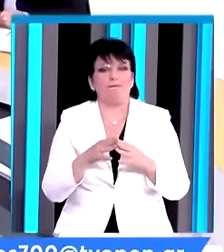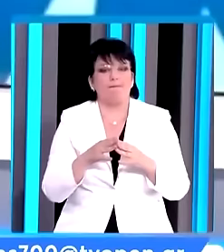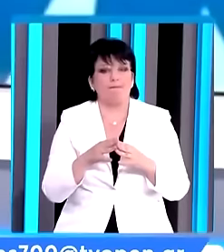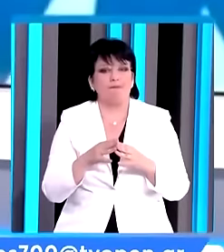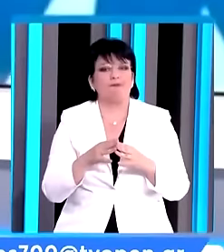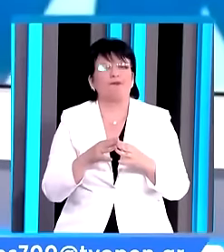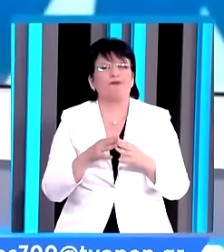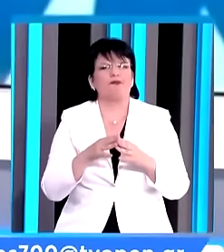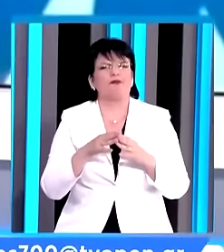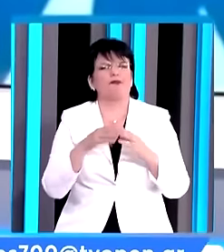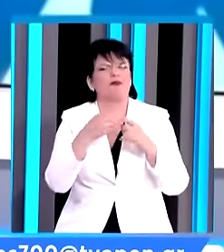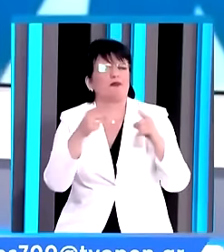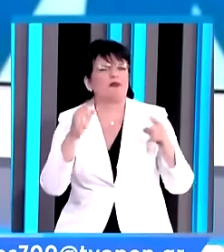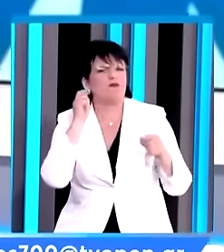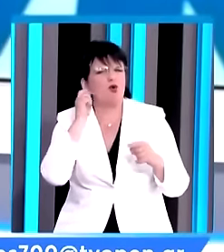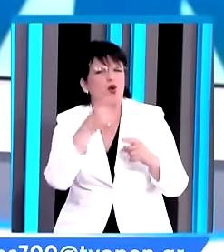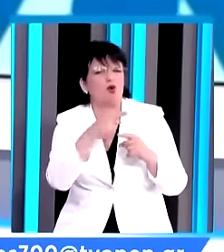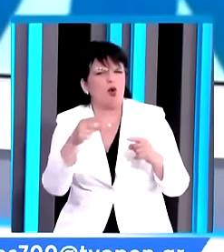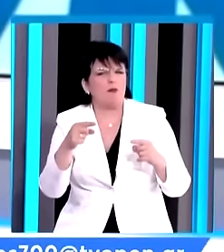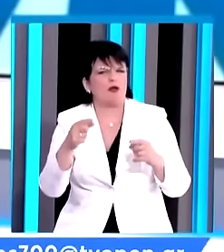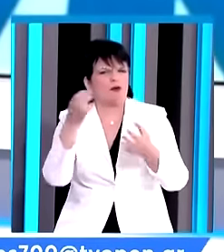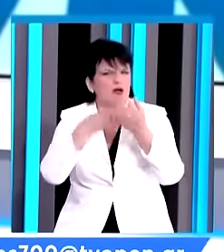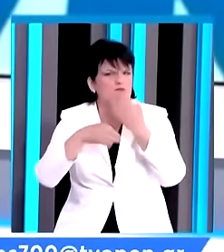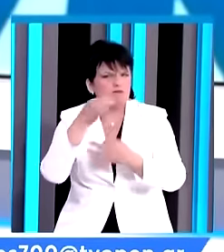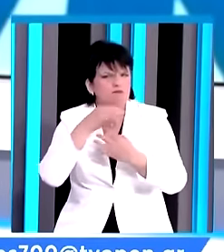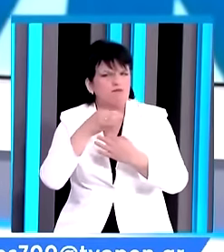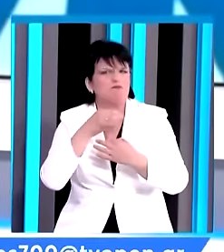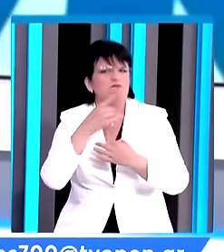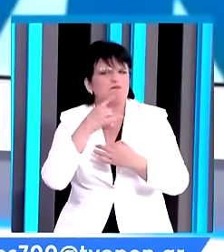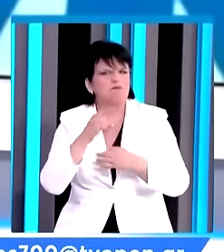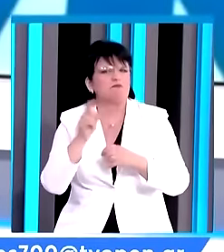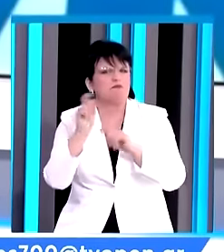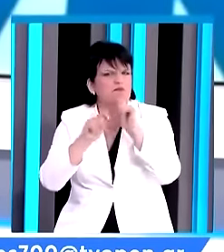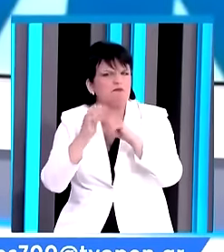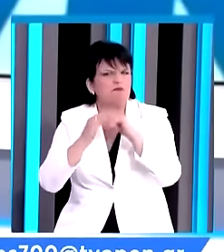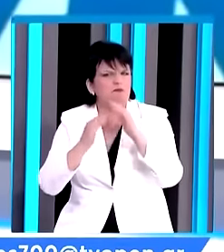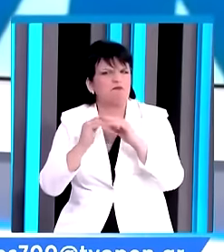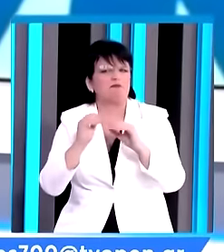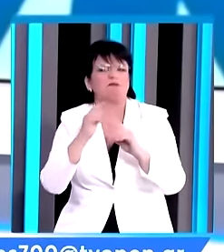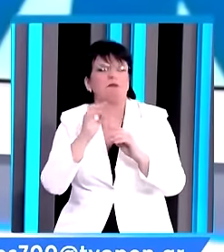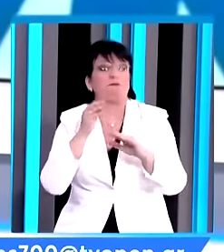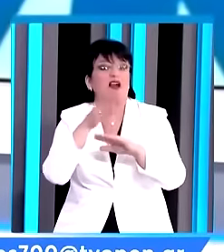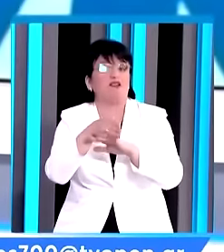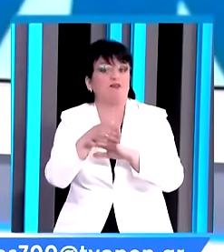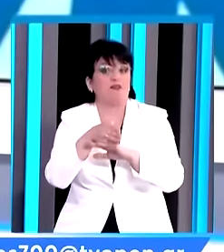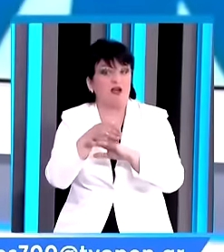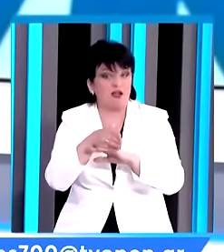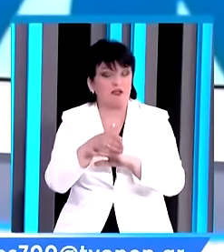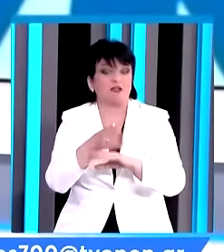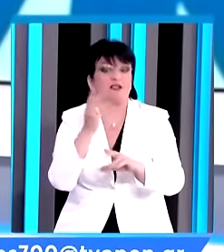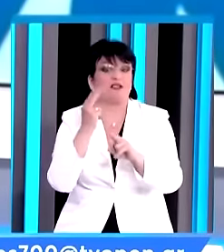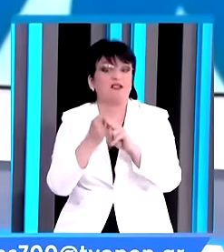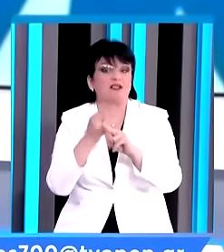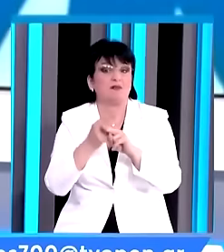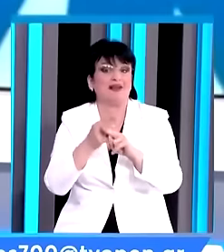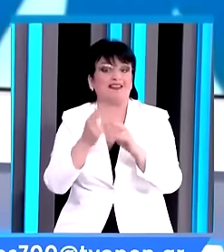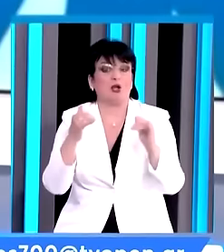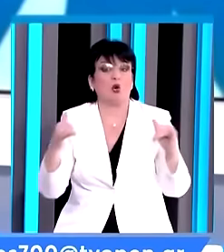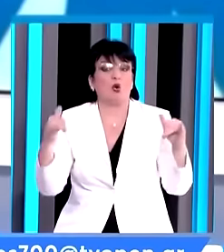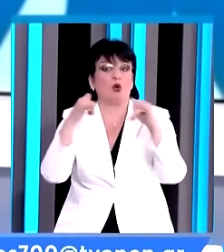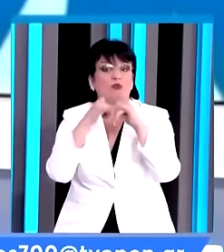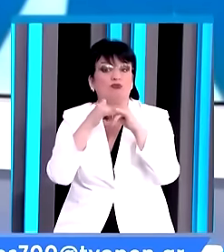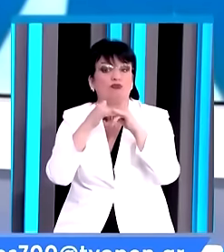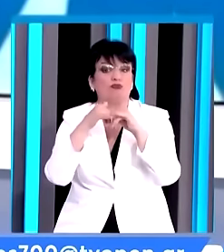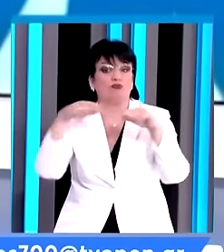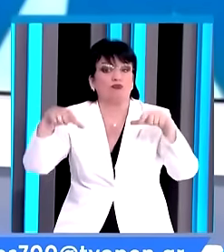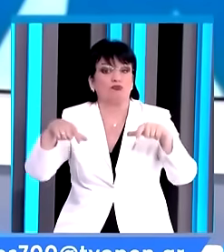τον Καραλή, τον Τεντόμα, να σας πούνε ότι την ικανοποίησή τους για το προπονητήριο. Κάνουμε παρεμβάσεις τώρα και στο κυρίως στάδιο του ΆΚΑ,